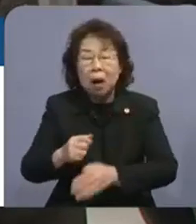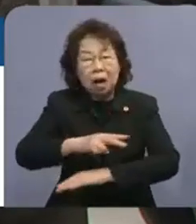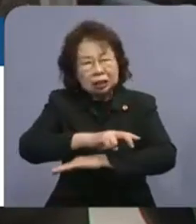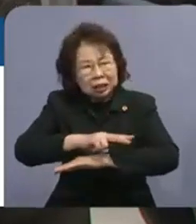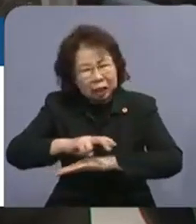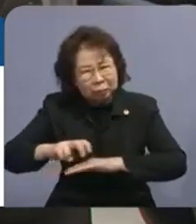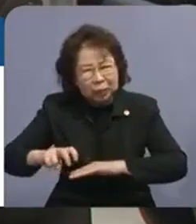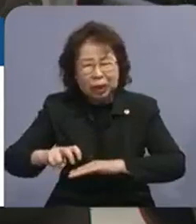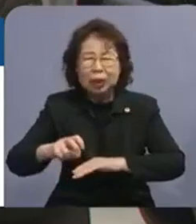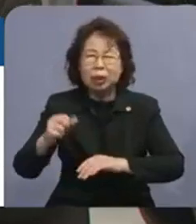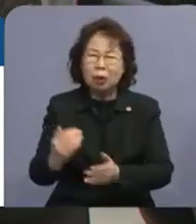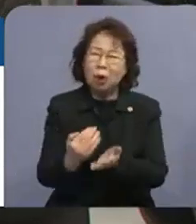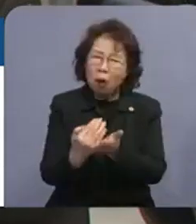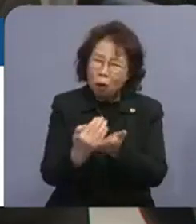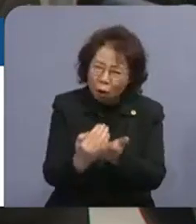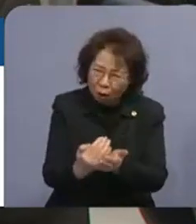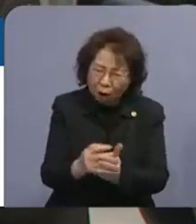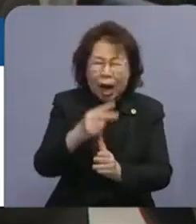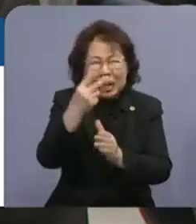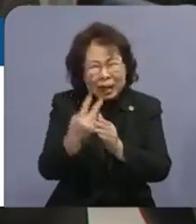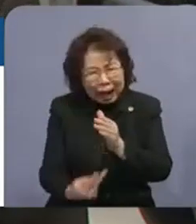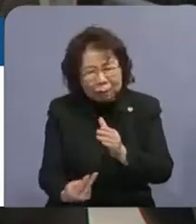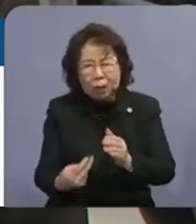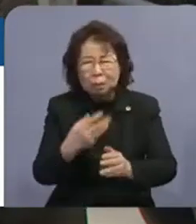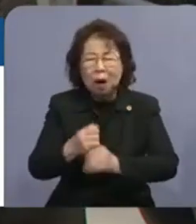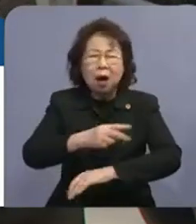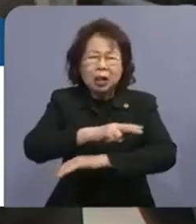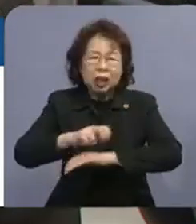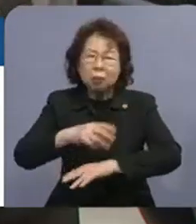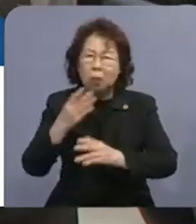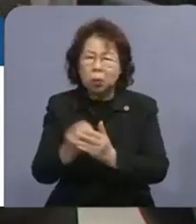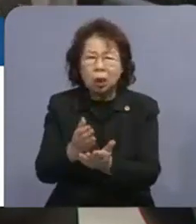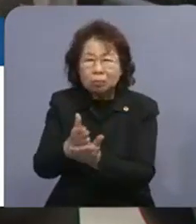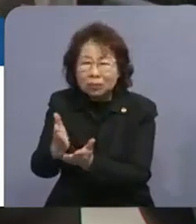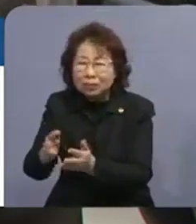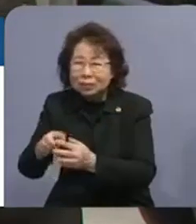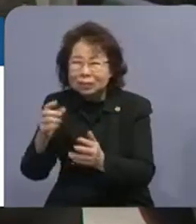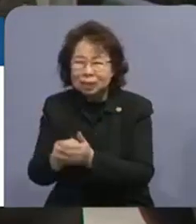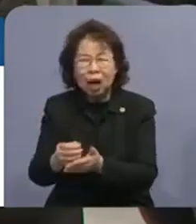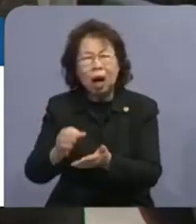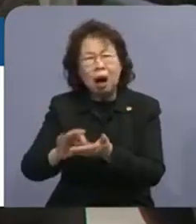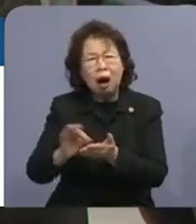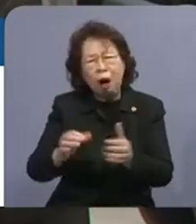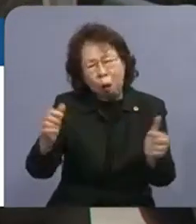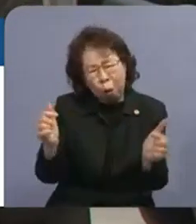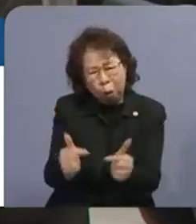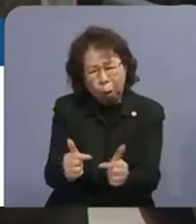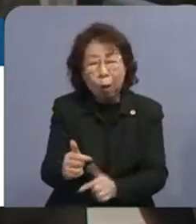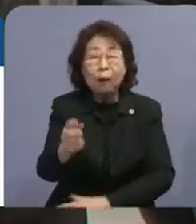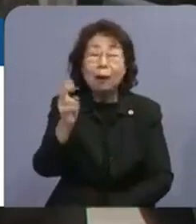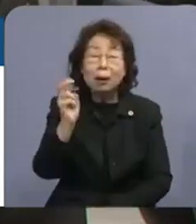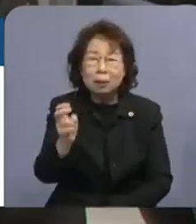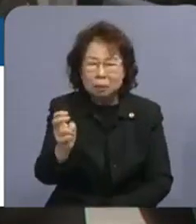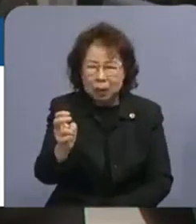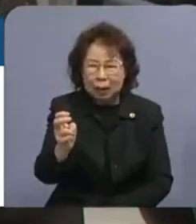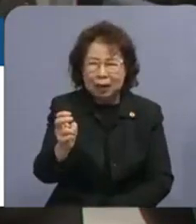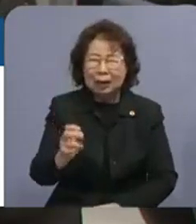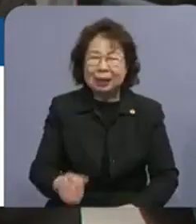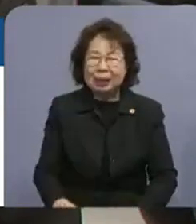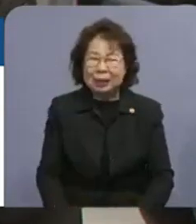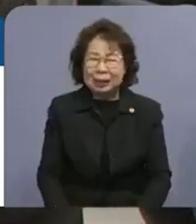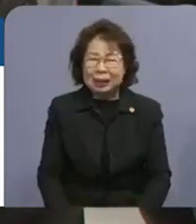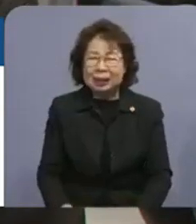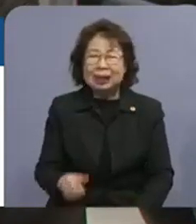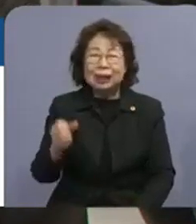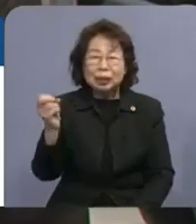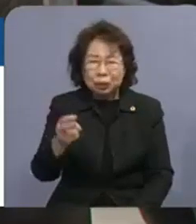서핑이라든지 뭐 다이빙이라든지 해수욕이라든지 이런 분야에 대해서는 조금 더 많은 소비를 줄이겠다는 그런